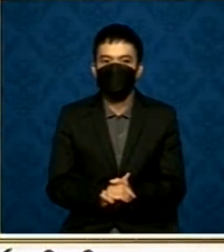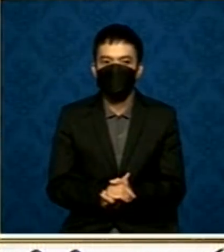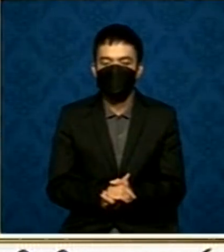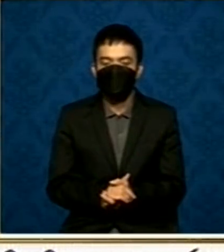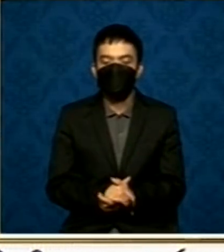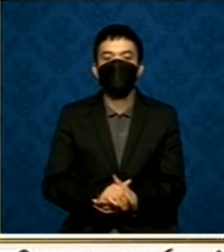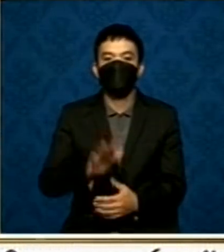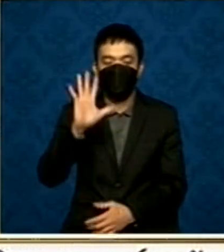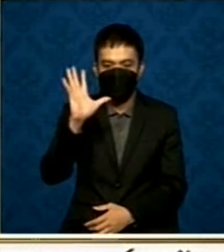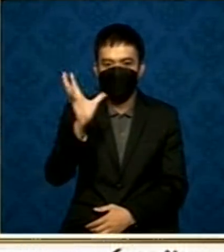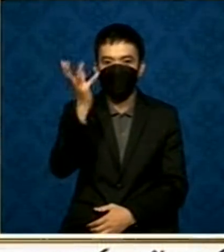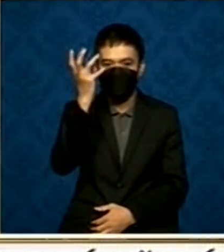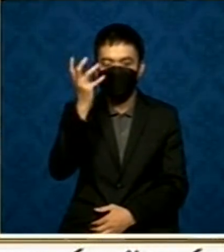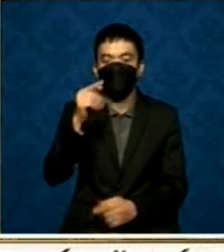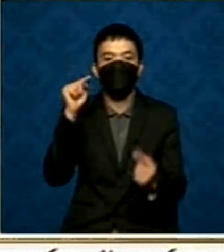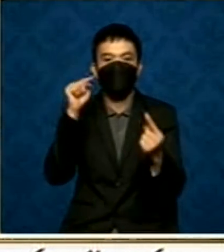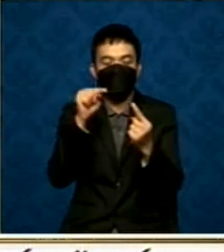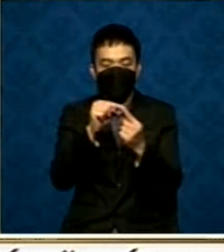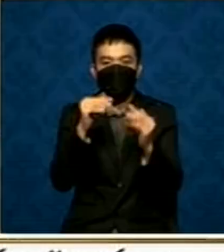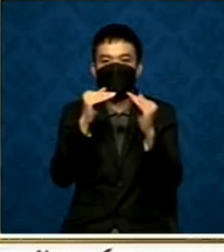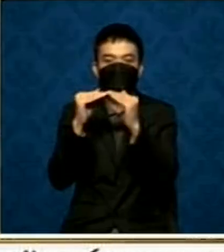ozลคือเรื่องของมนุษีธรรม